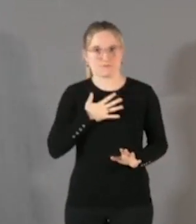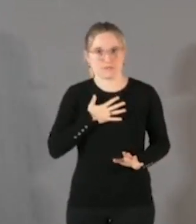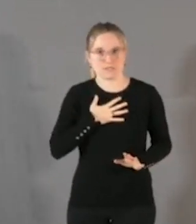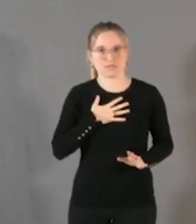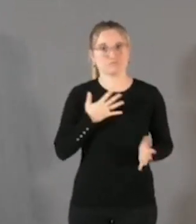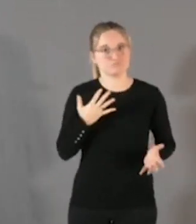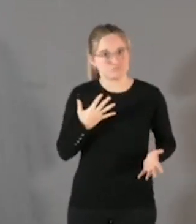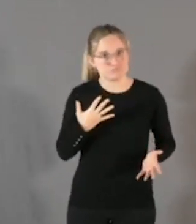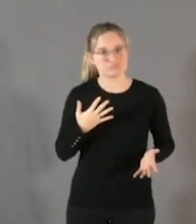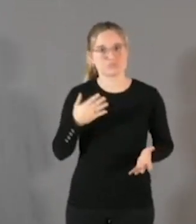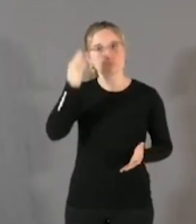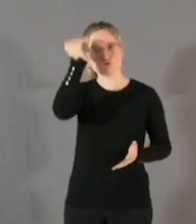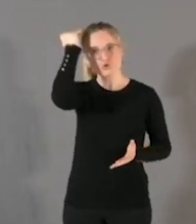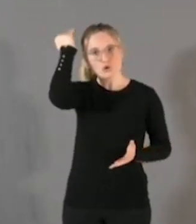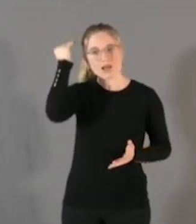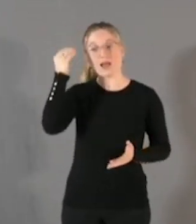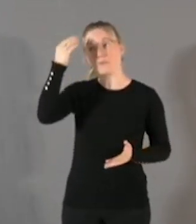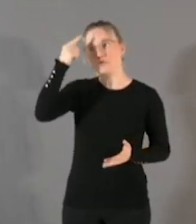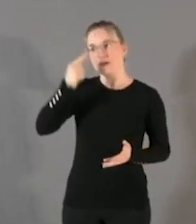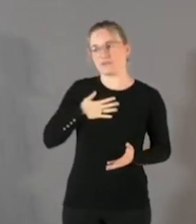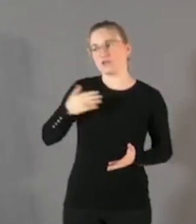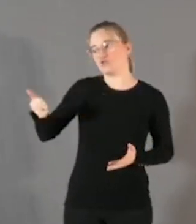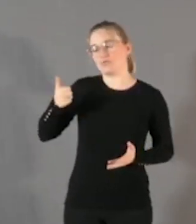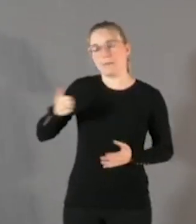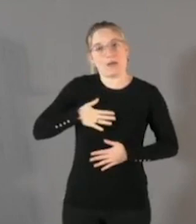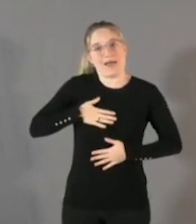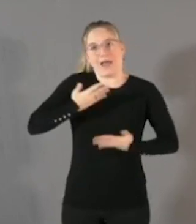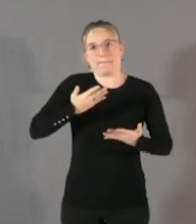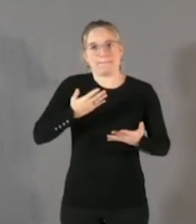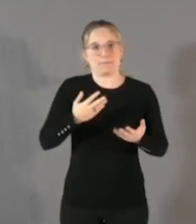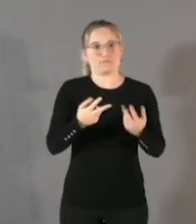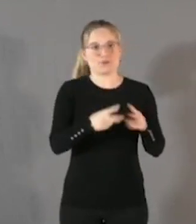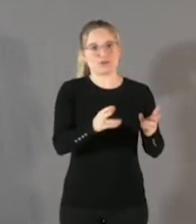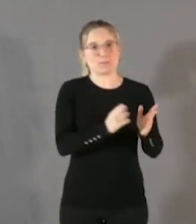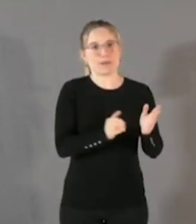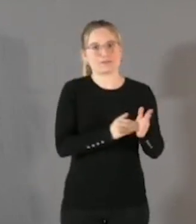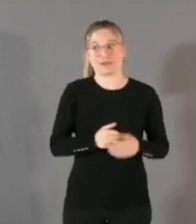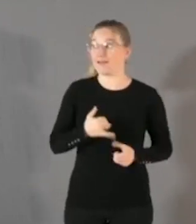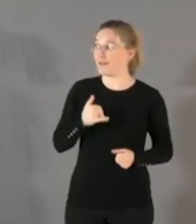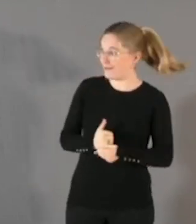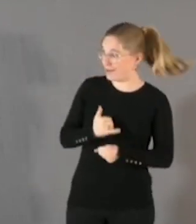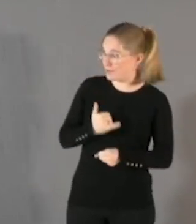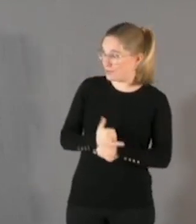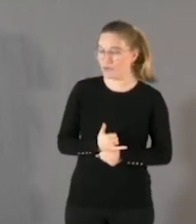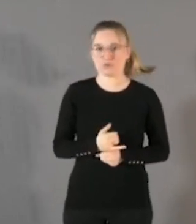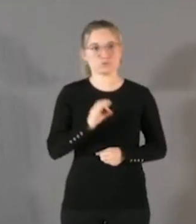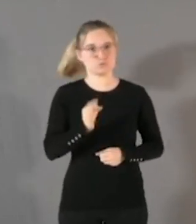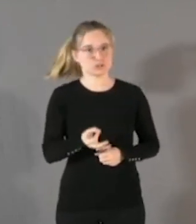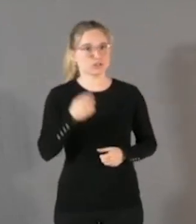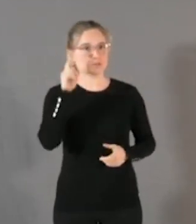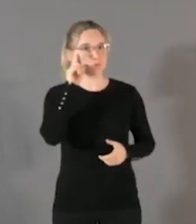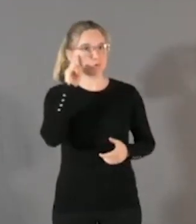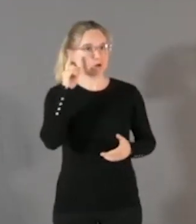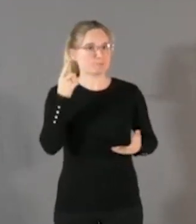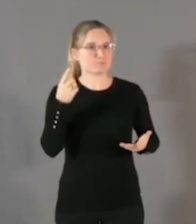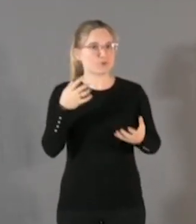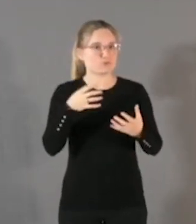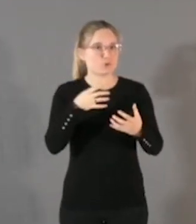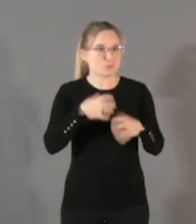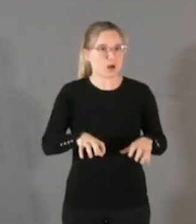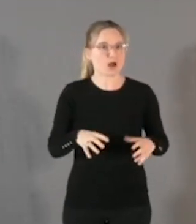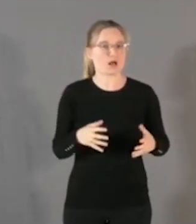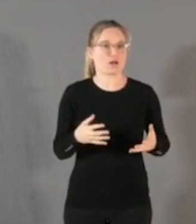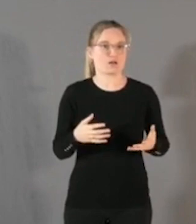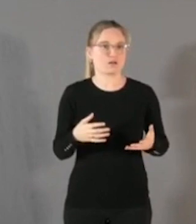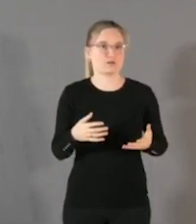cette ville et qu'il ne souhaiterait pas commettre un marseillicide. Les frais de personnel donc qui augmentent